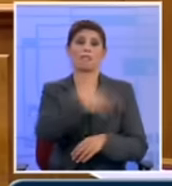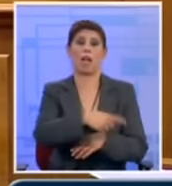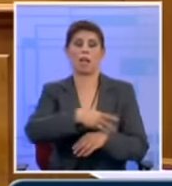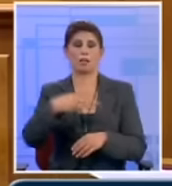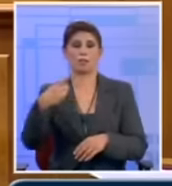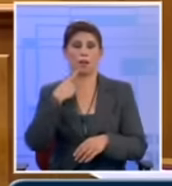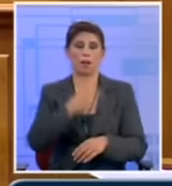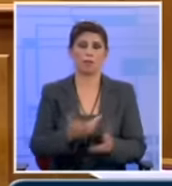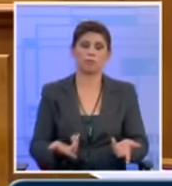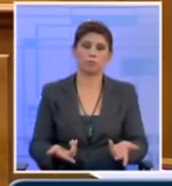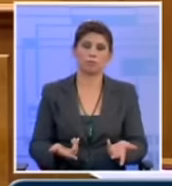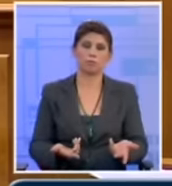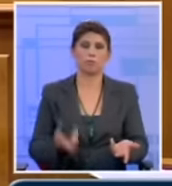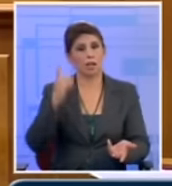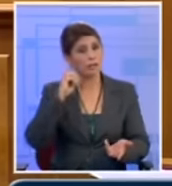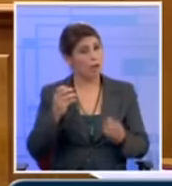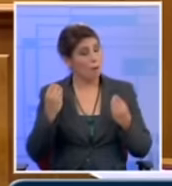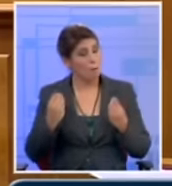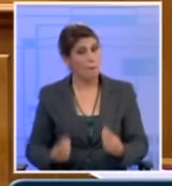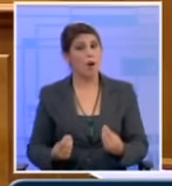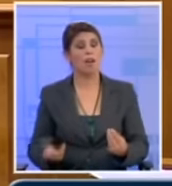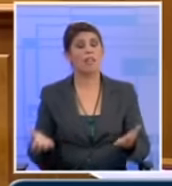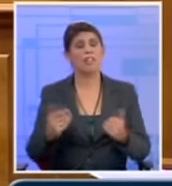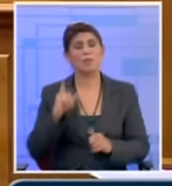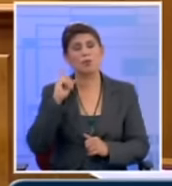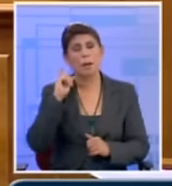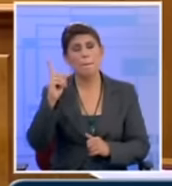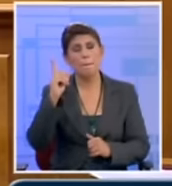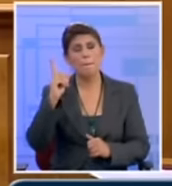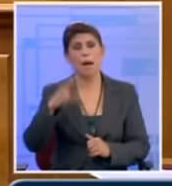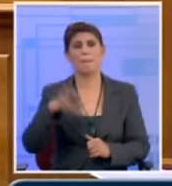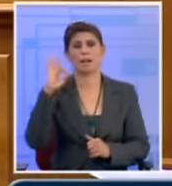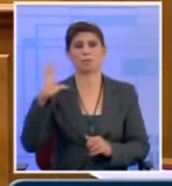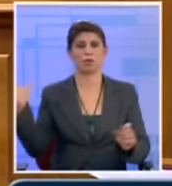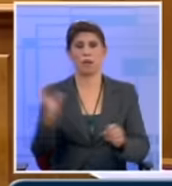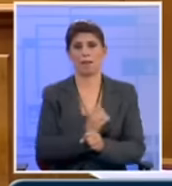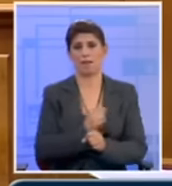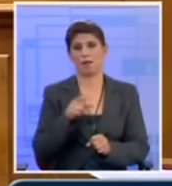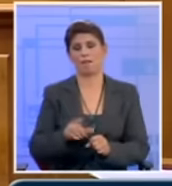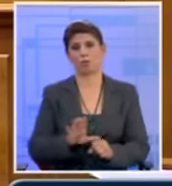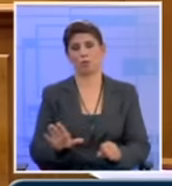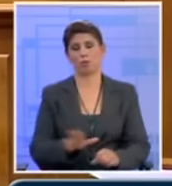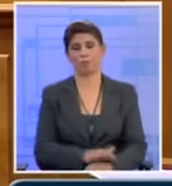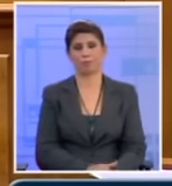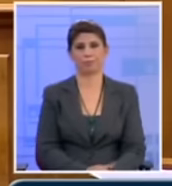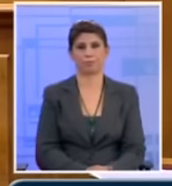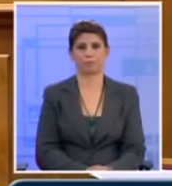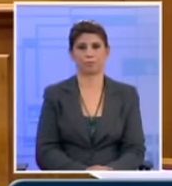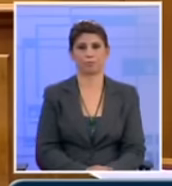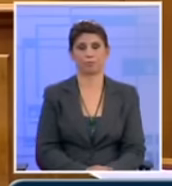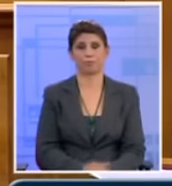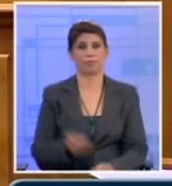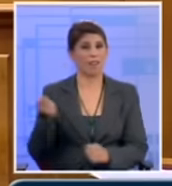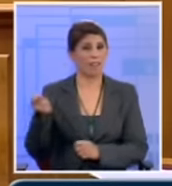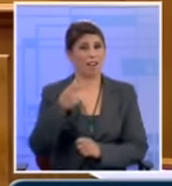Και βεβαίως ξέρατε πάρα πολύ καλά ότι δεν υπήρχε ούτε μία πιθανότητα να το πετύχετε αυτό με ένα χρέος